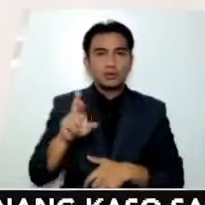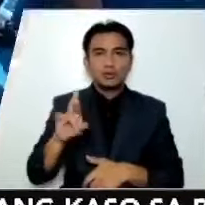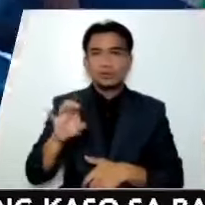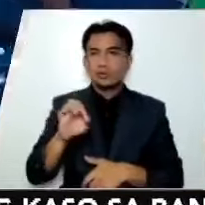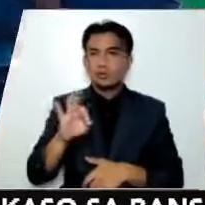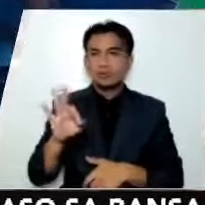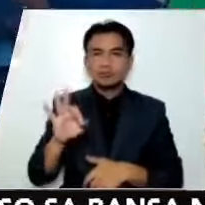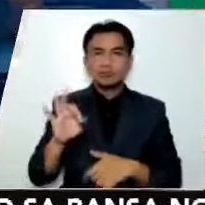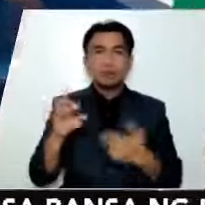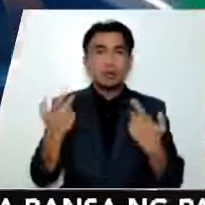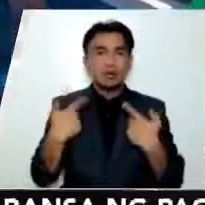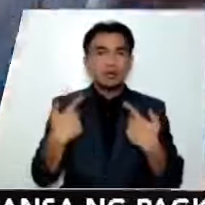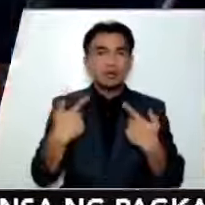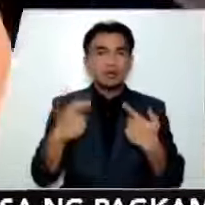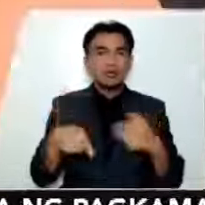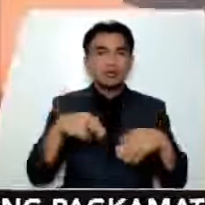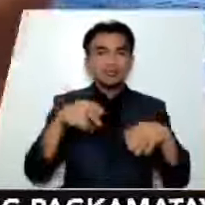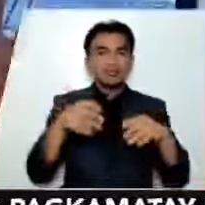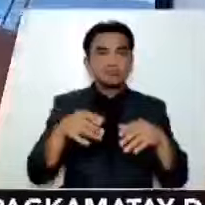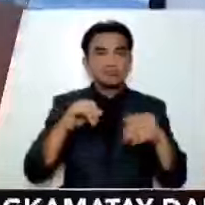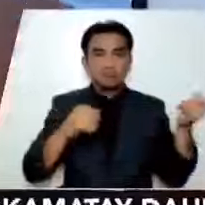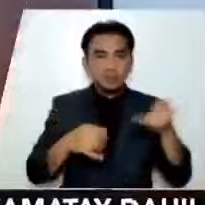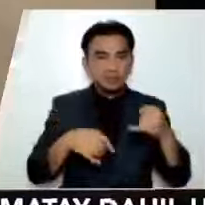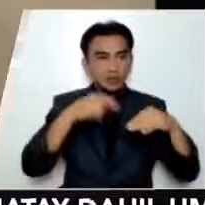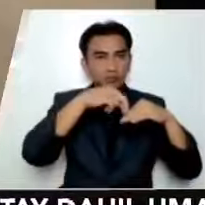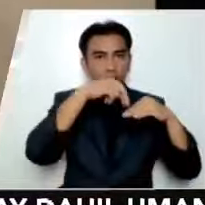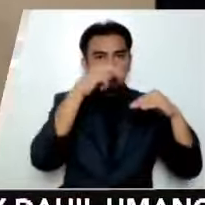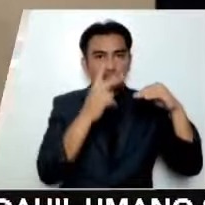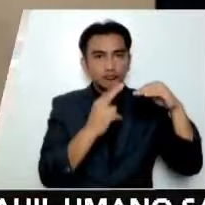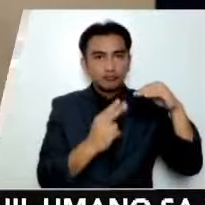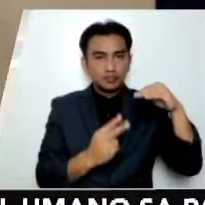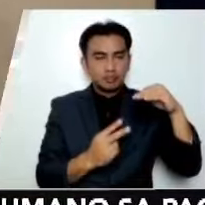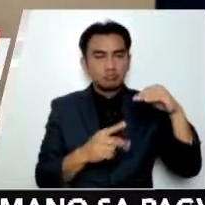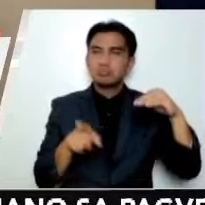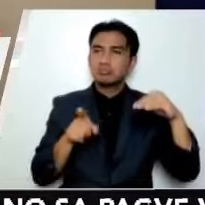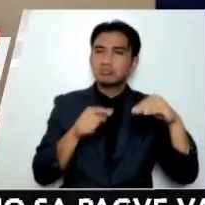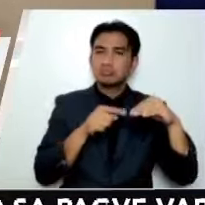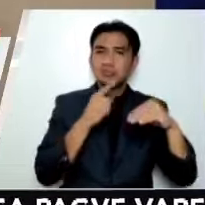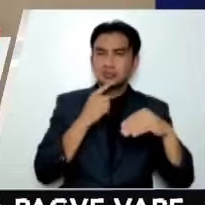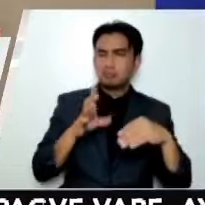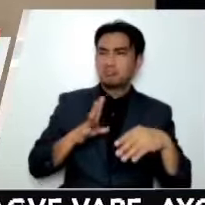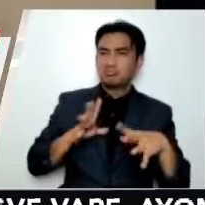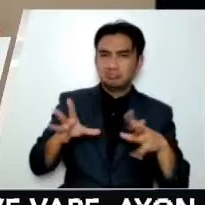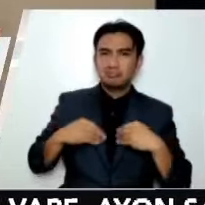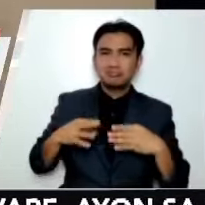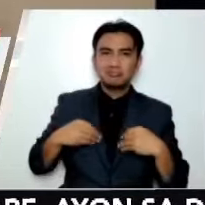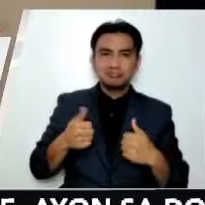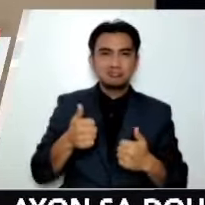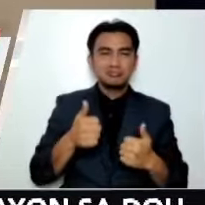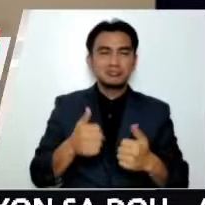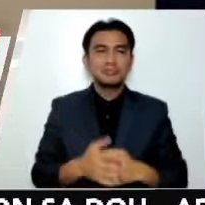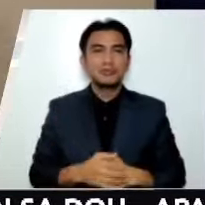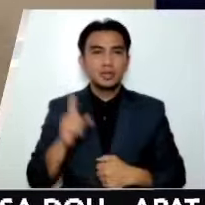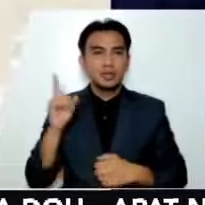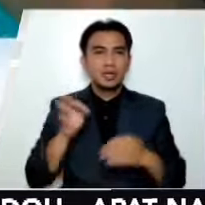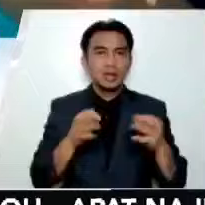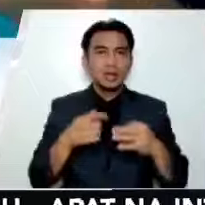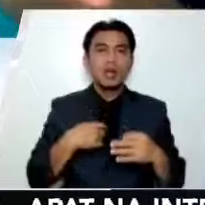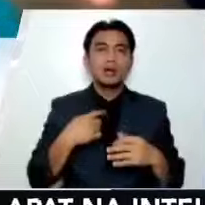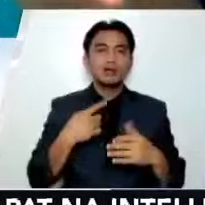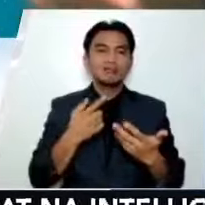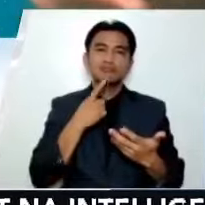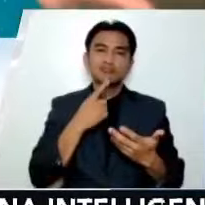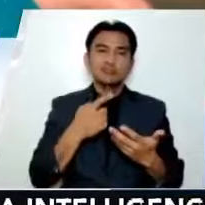ang diver na si Renzo, hindi siya nag-alinlangan. Pumunta ako sa Apo Reef because it's really one of my dream destinations.